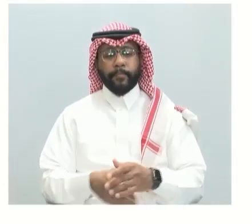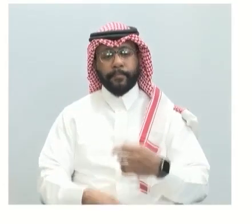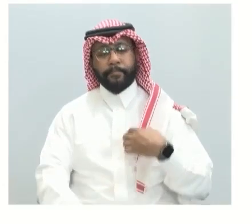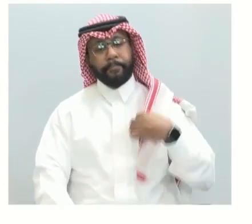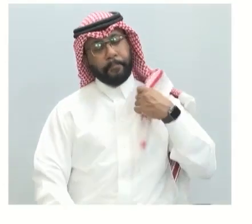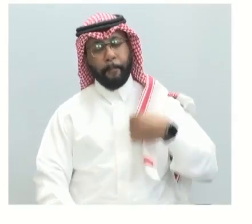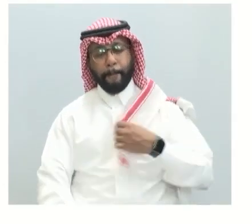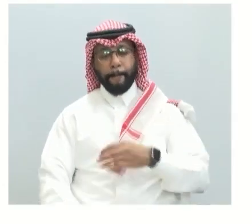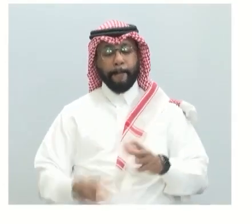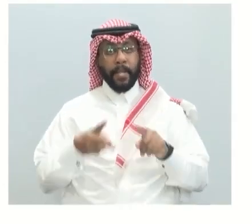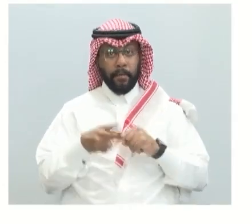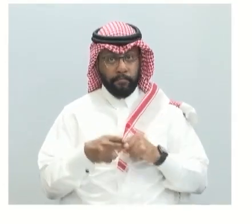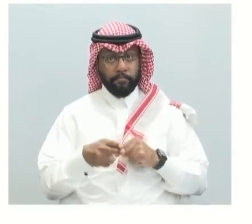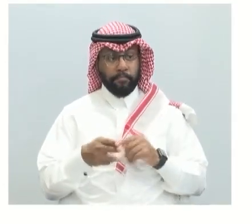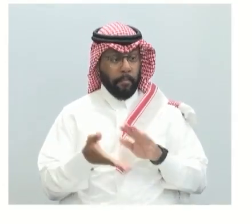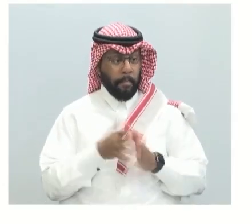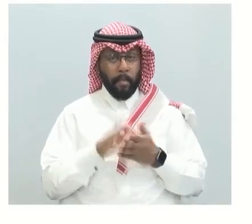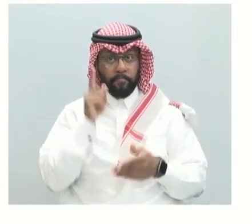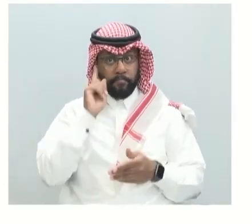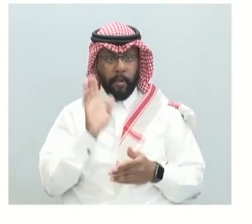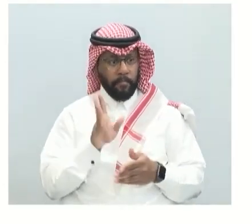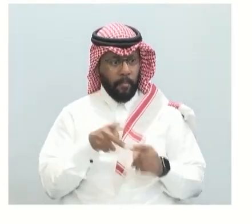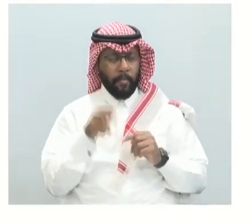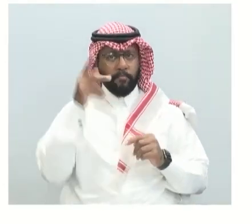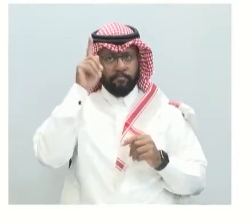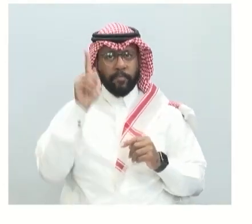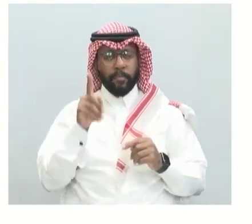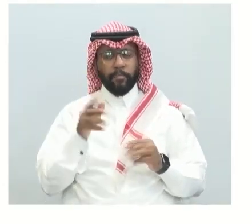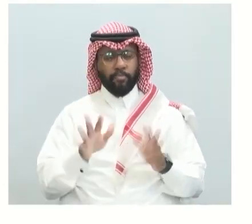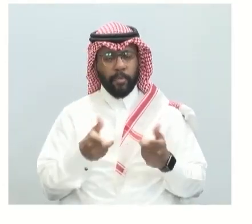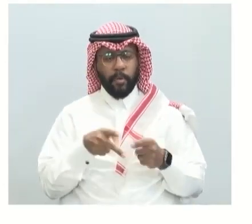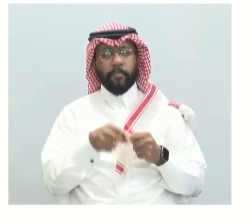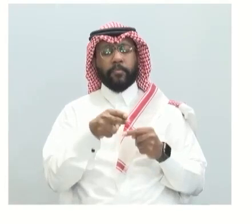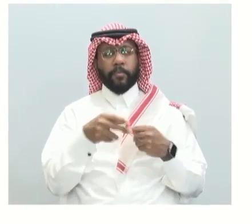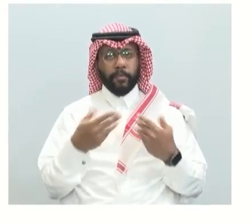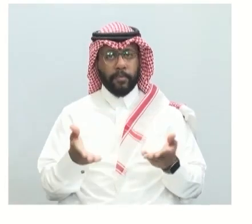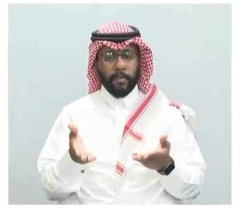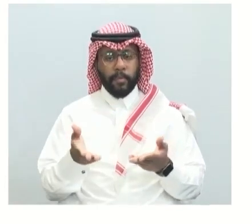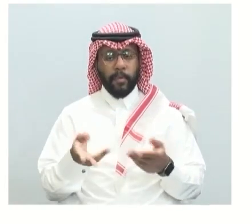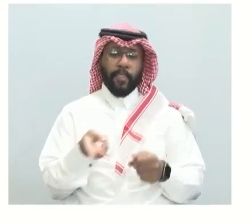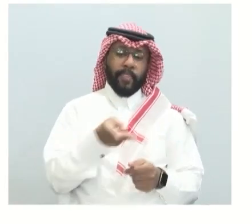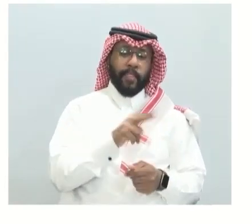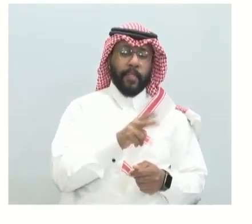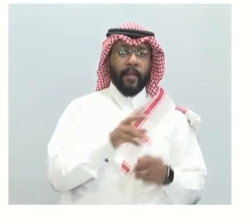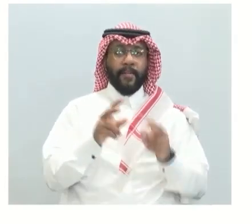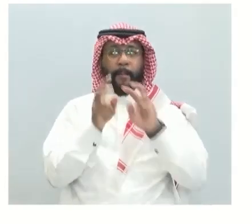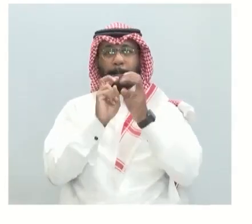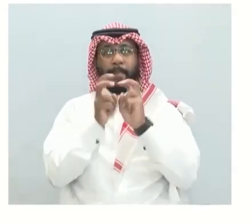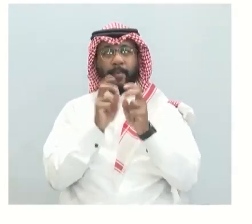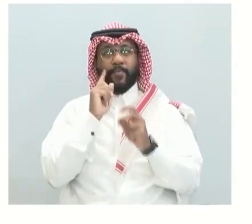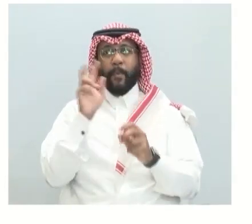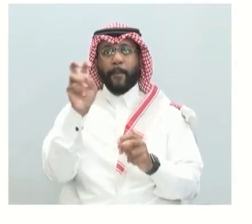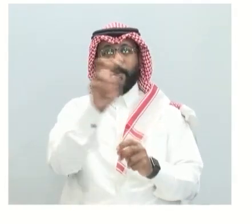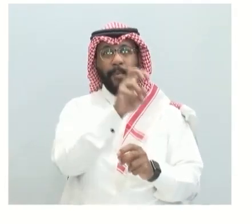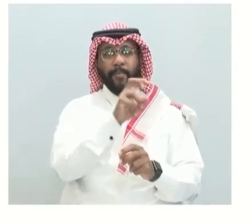طيب ماذا لو انقطع سلك منفذ التوصيل السلك المادي احسنتم ممكن نقوم باستخدام تقنيه البلوتوث او